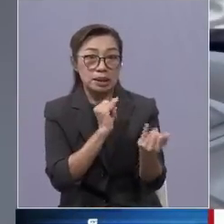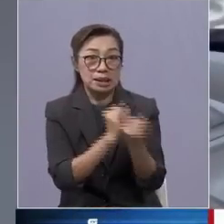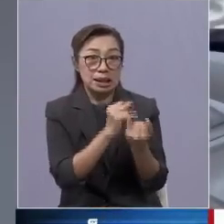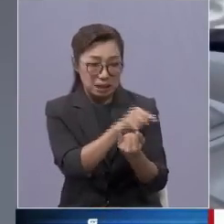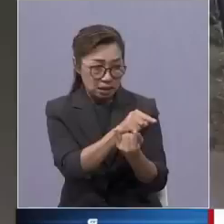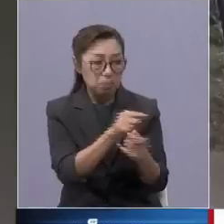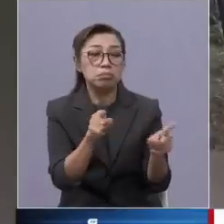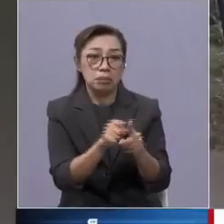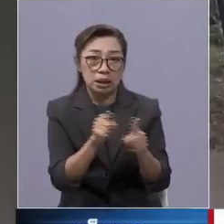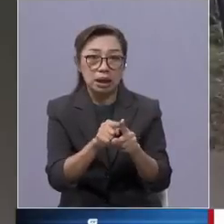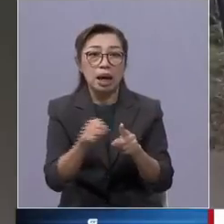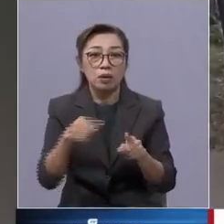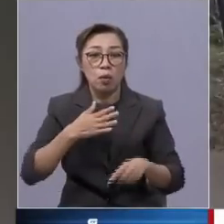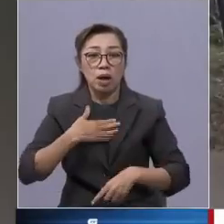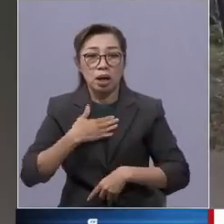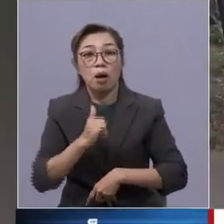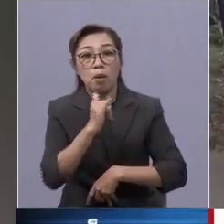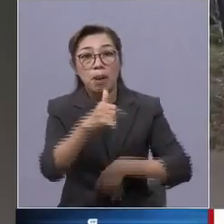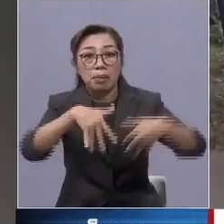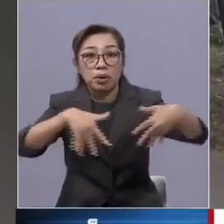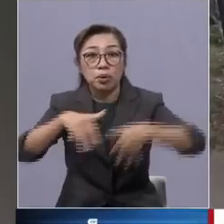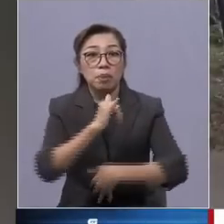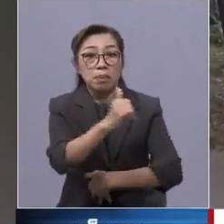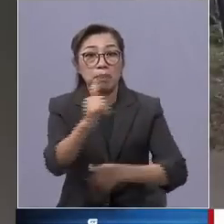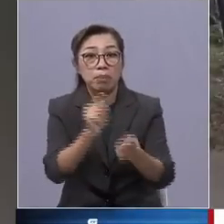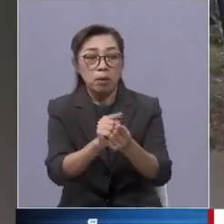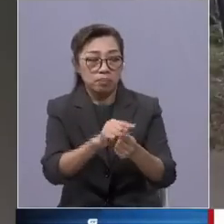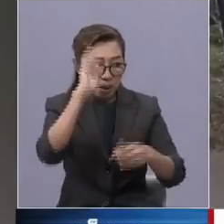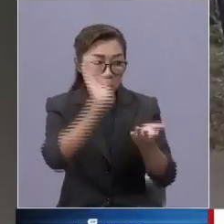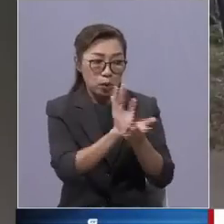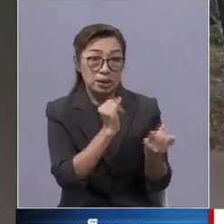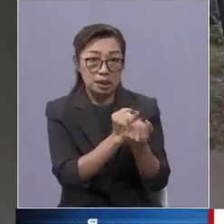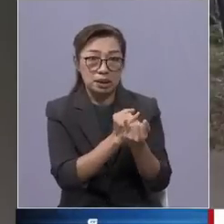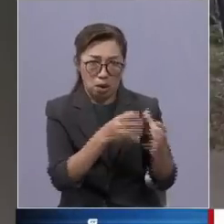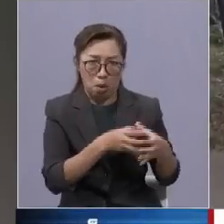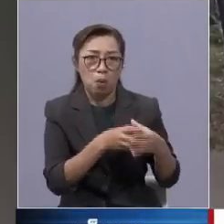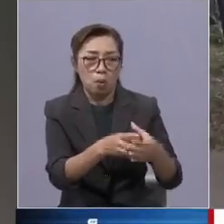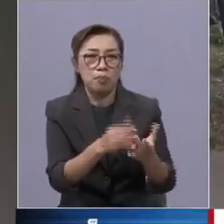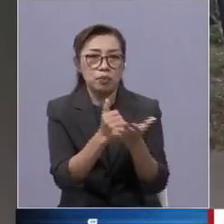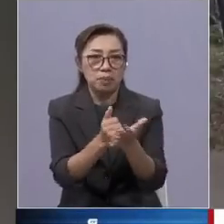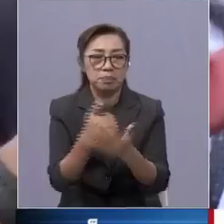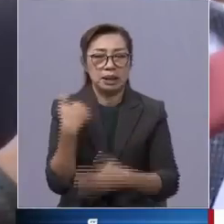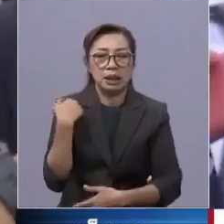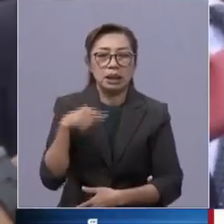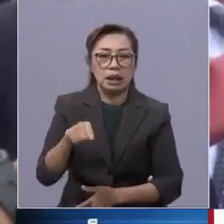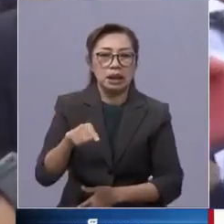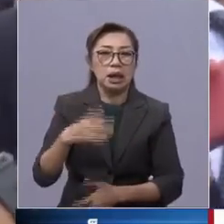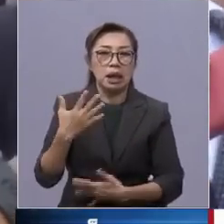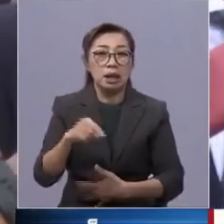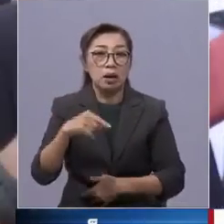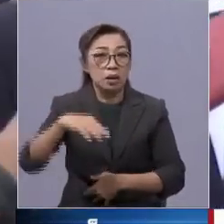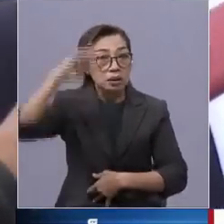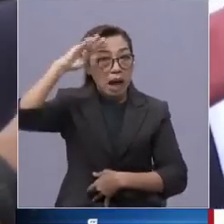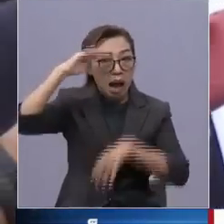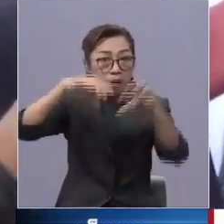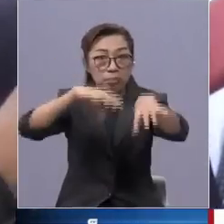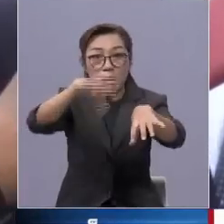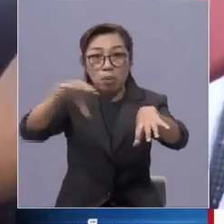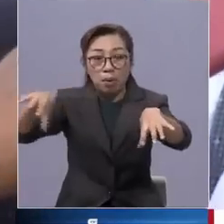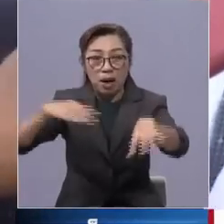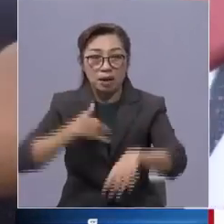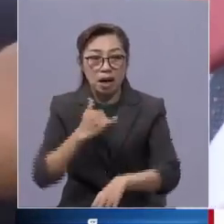ติดตามระหว่างลงพื้นที่อยู่แล้วคุณสุทินยังบอกด้วยว่าจะจัดลำดับการตรวจเยี่ยมทุกเหล่าทัพนะฮะรวมถึงข้าราช